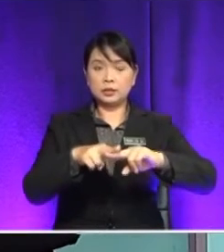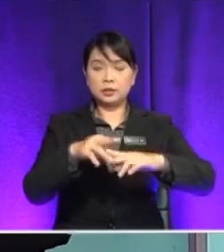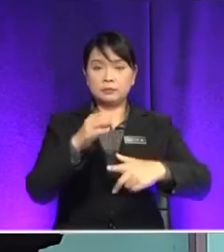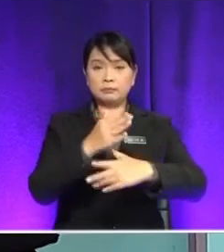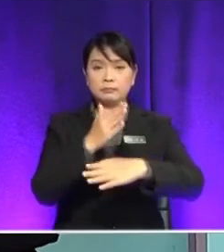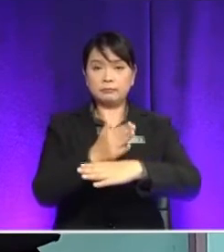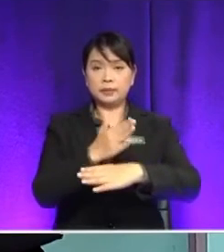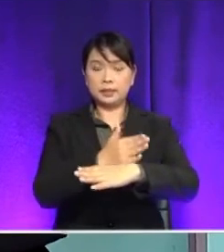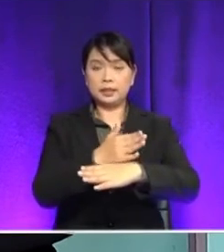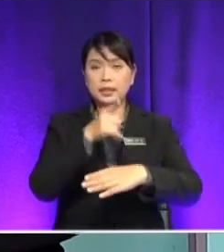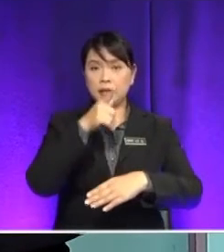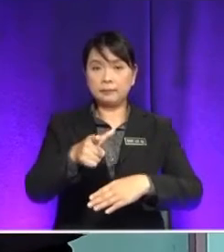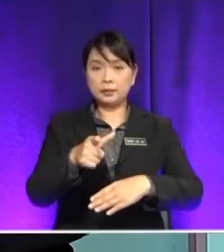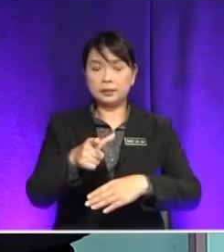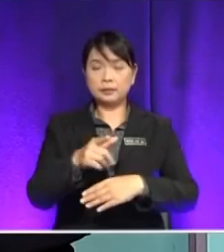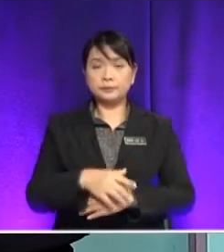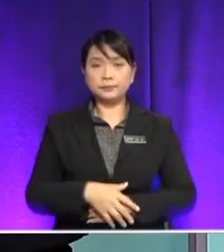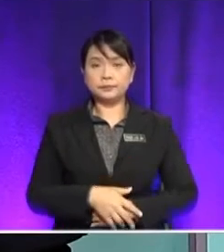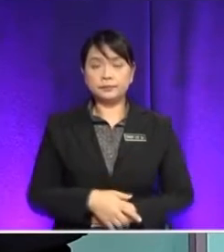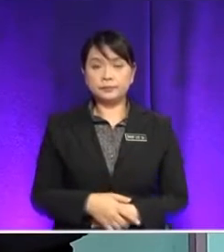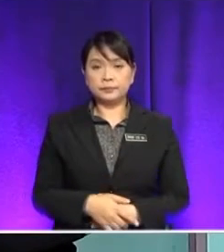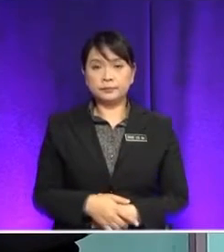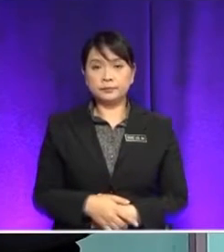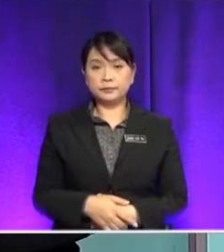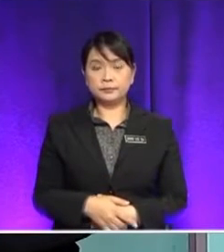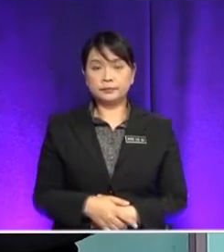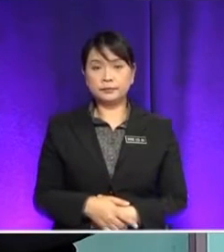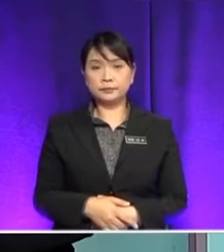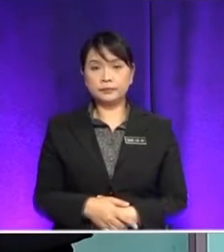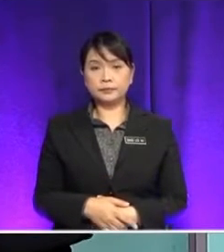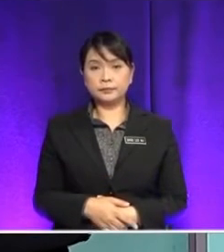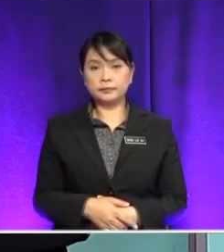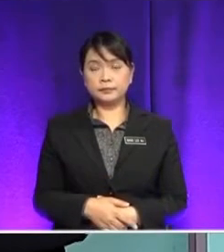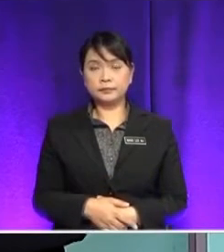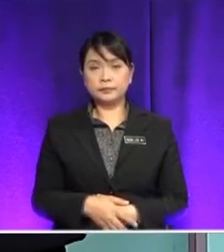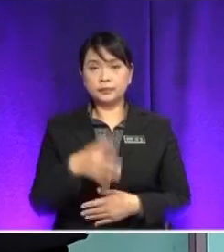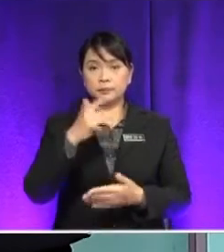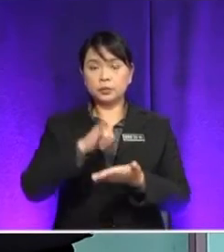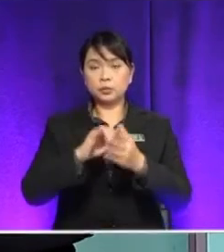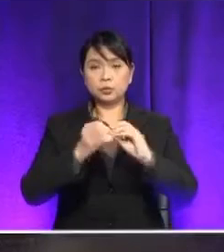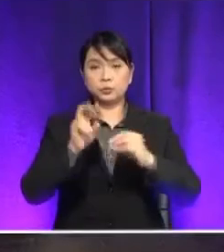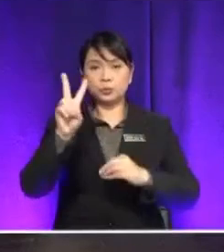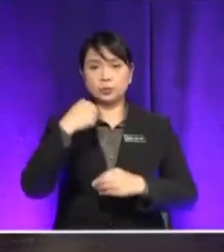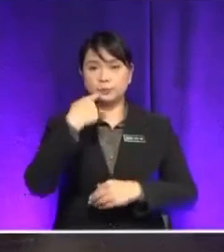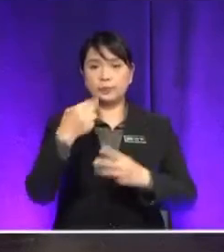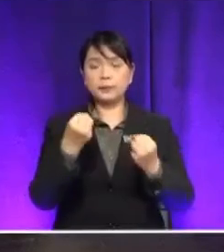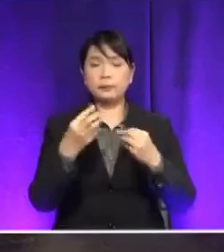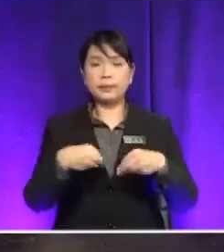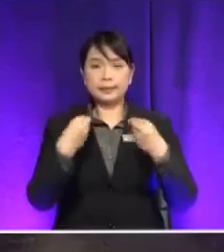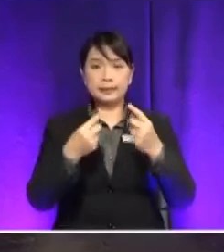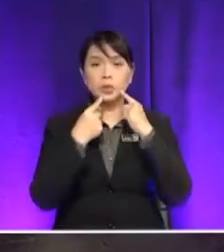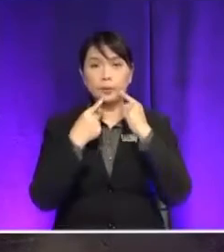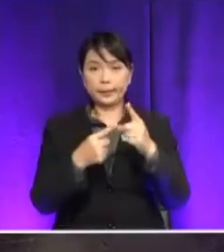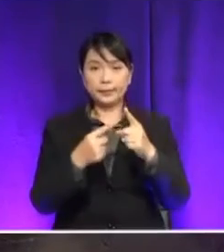bye Oke dan seterusnya yang kedua hah nih kedua siap enak bagi jawaban C